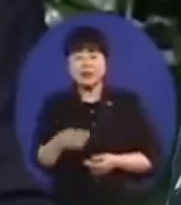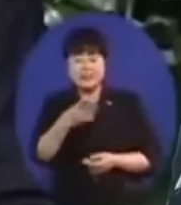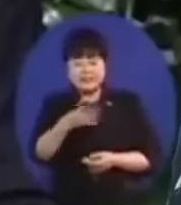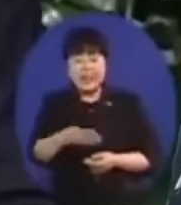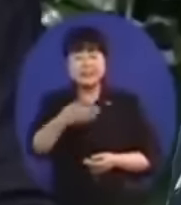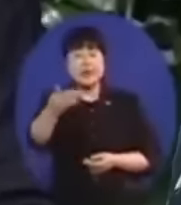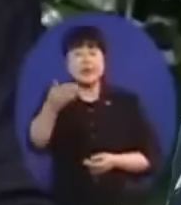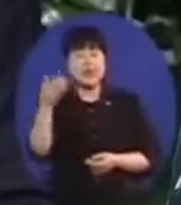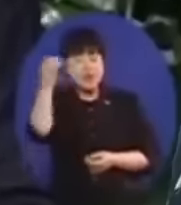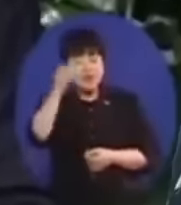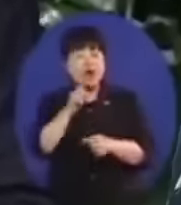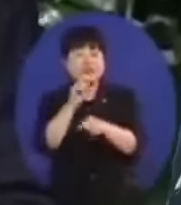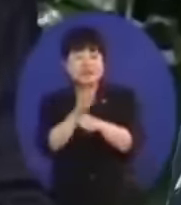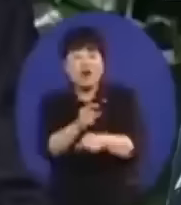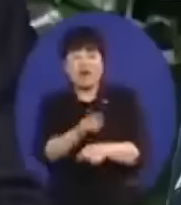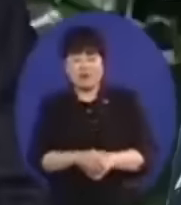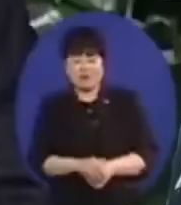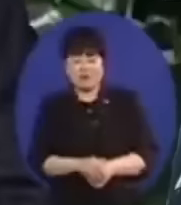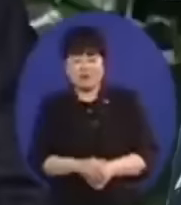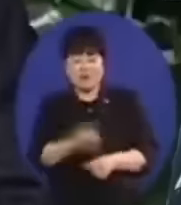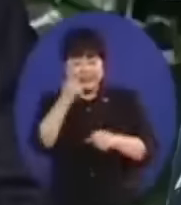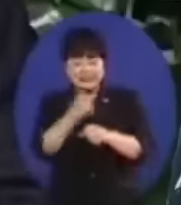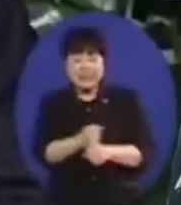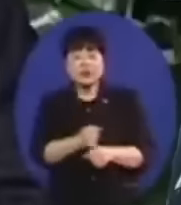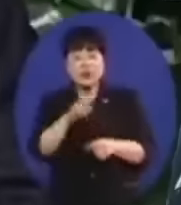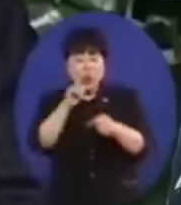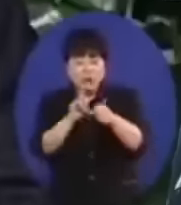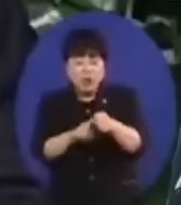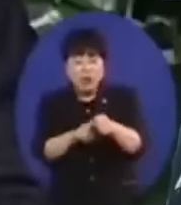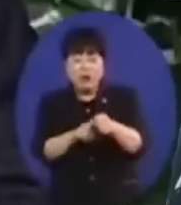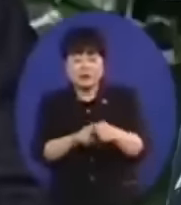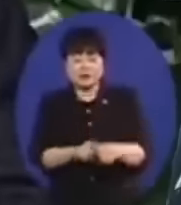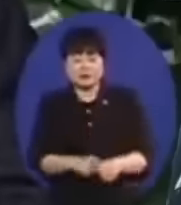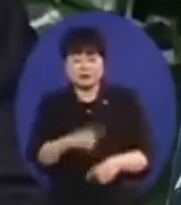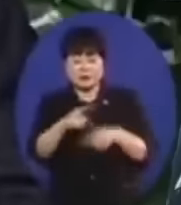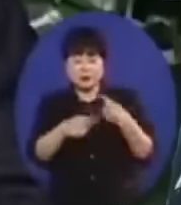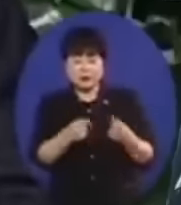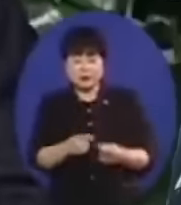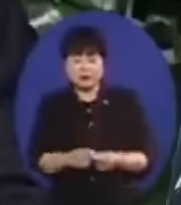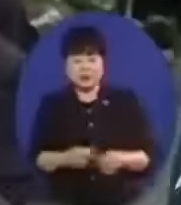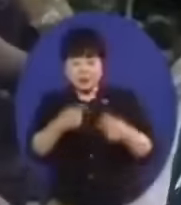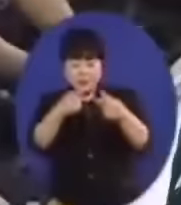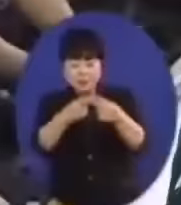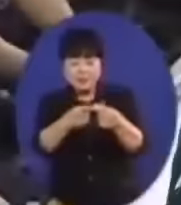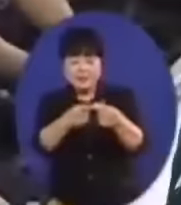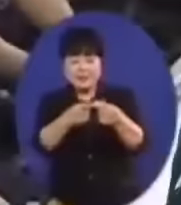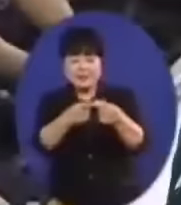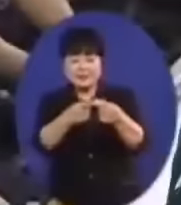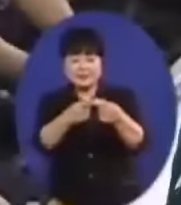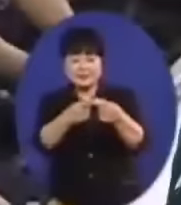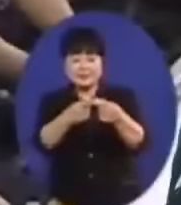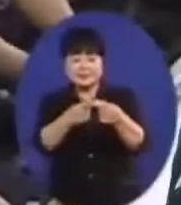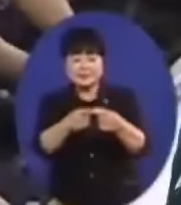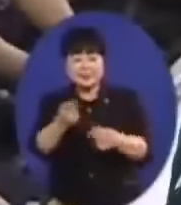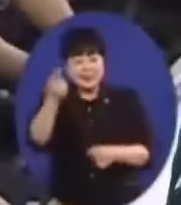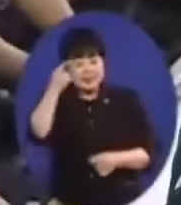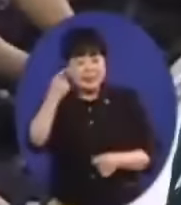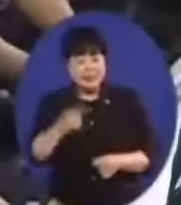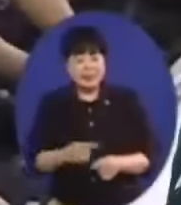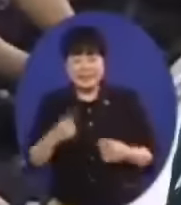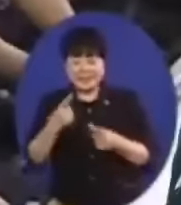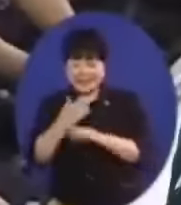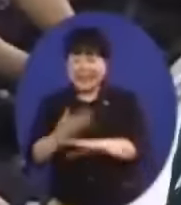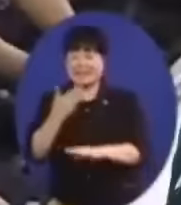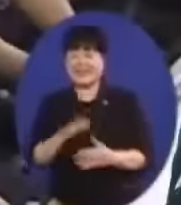4차원의 영생인 것입니다. 창조적인 영생인 것입니다. 한번 따라 말씀했어요. 첫째로 생각이 달라져야